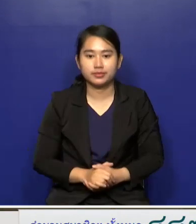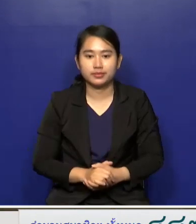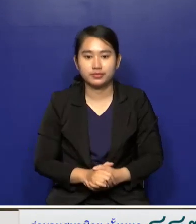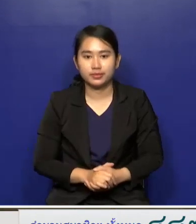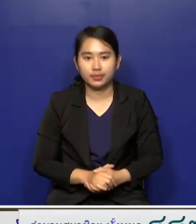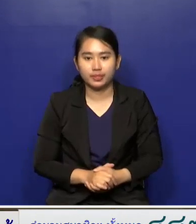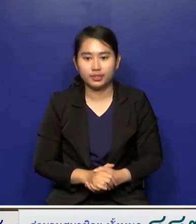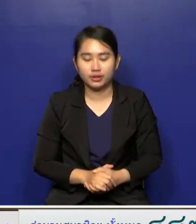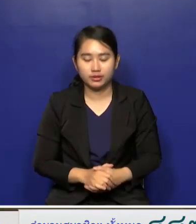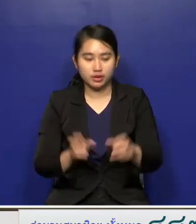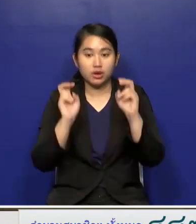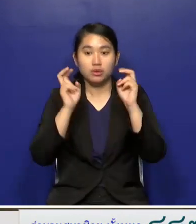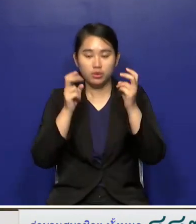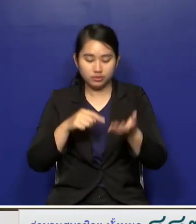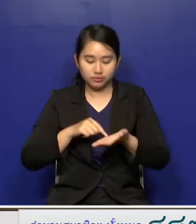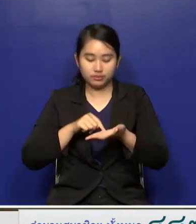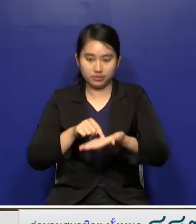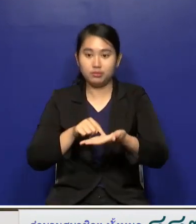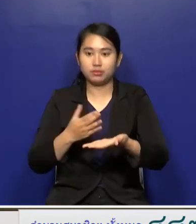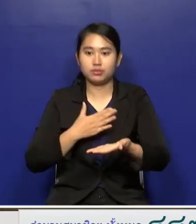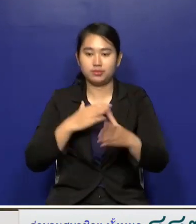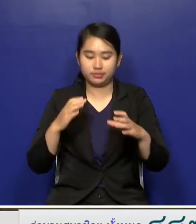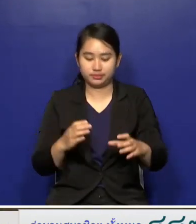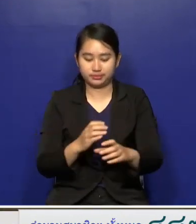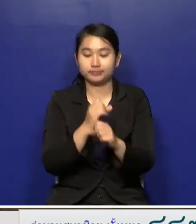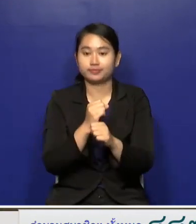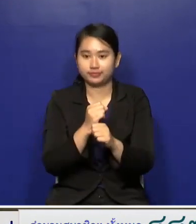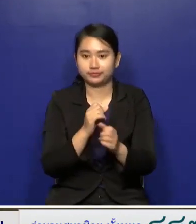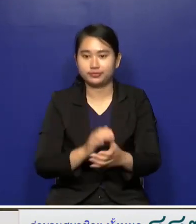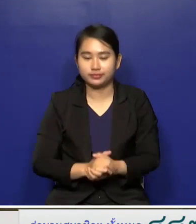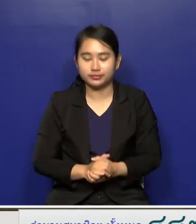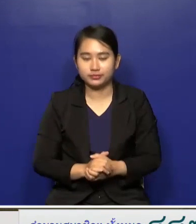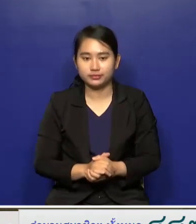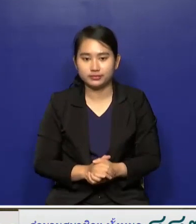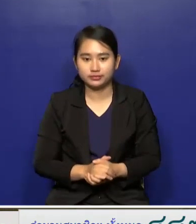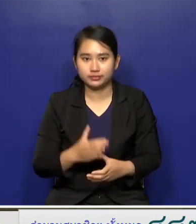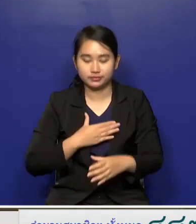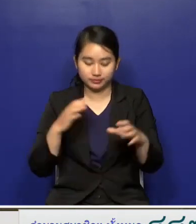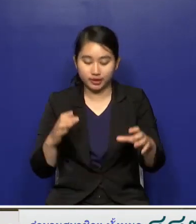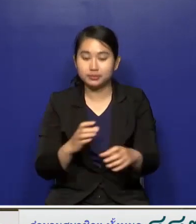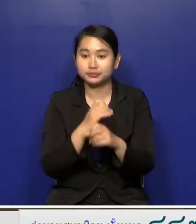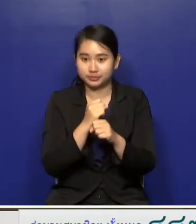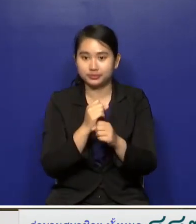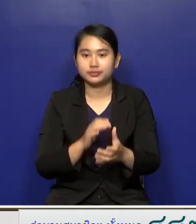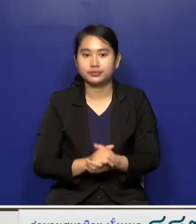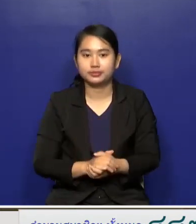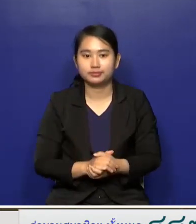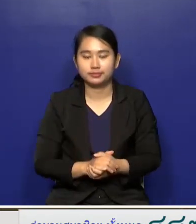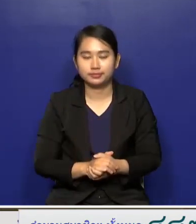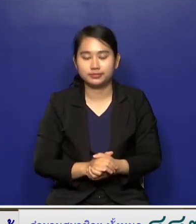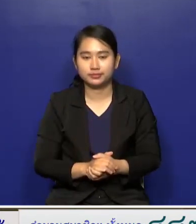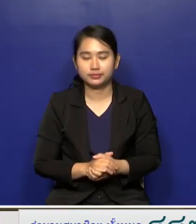ยื่นญัตติผมอยากจะสรุปหลักการในการเสนอญัตติโดยสรุปดังนี้นะ